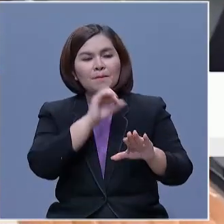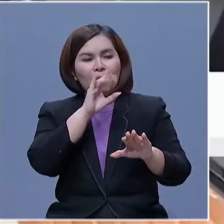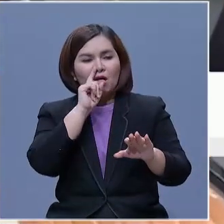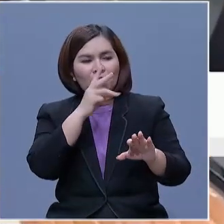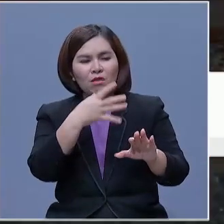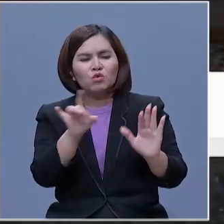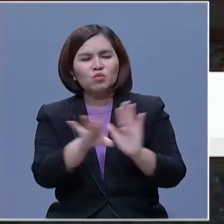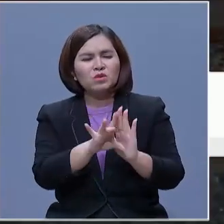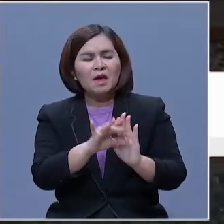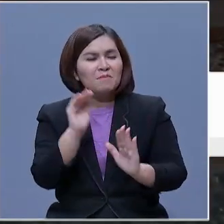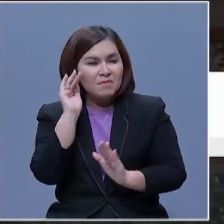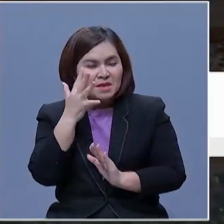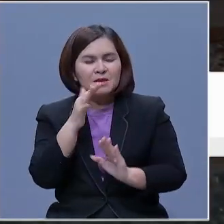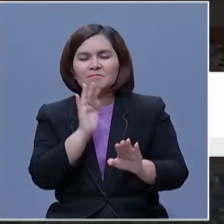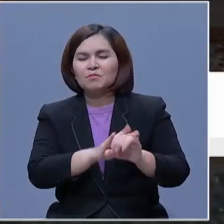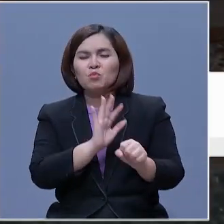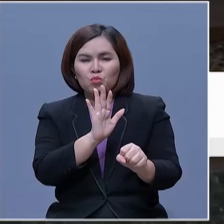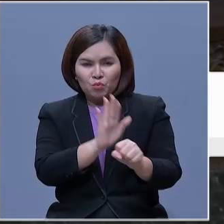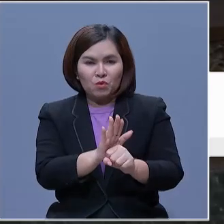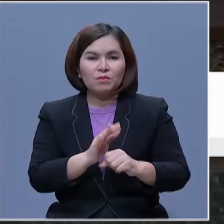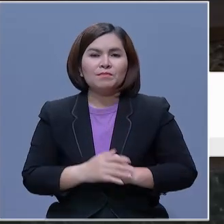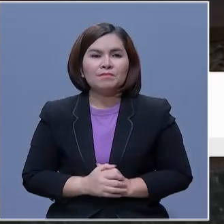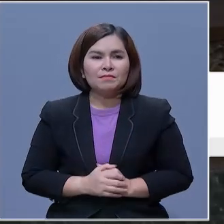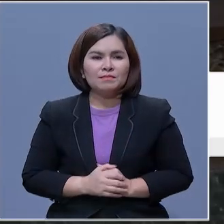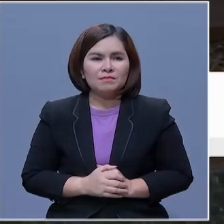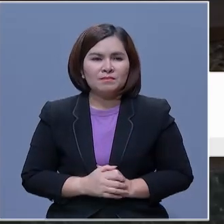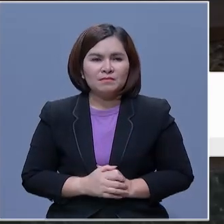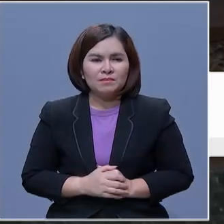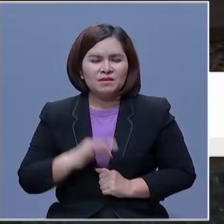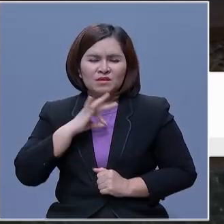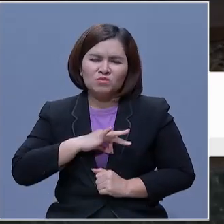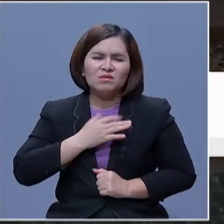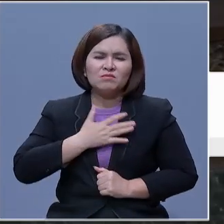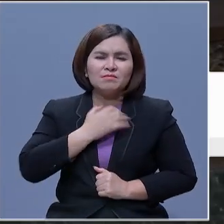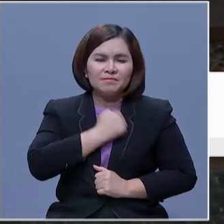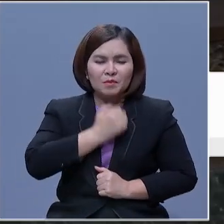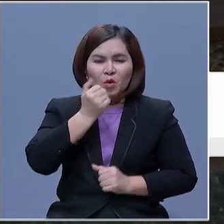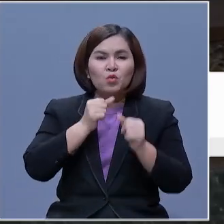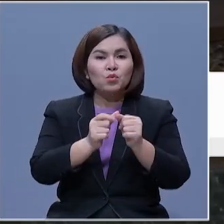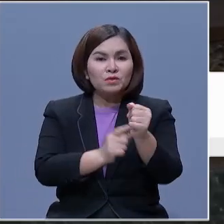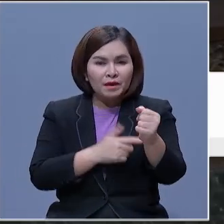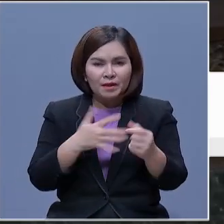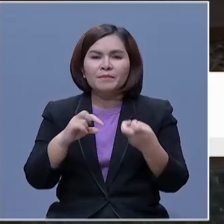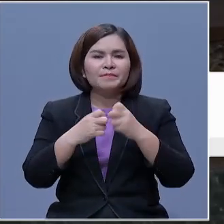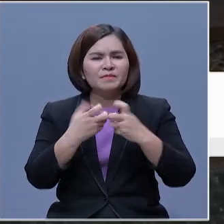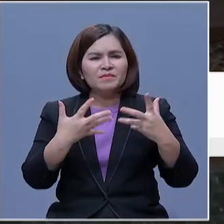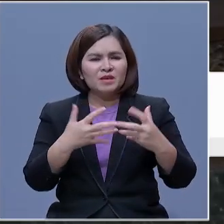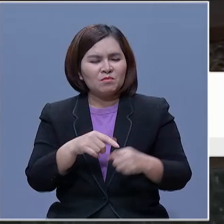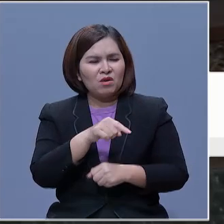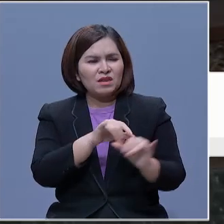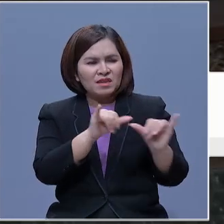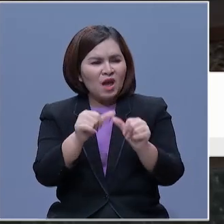ไม่อยากเตือนแล้วผมคนมาแก้ผมช้ำนะเพราะว่าอะไรเราอยู่มาตั้งนานก็ไม่มีปัญหาตรงนี้แล้ว